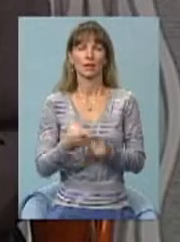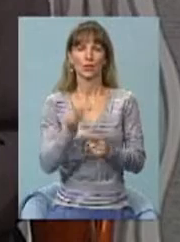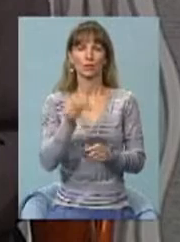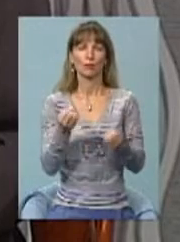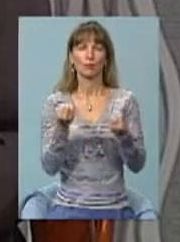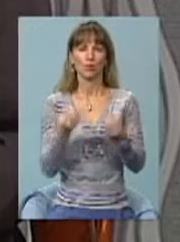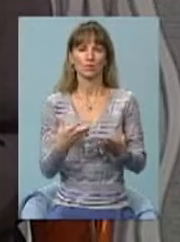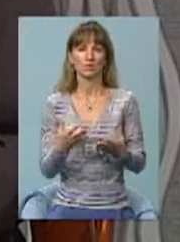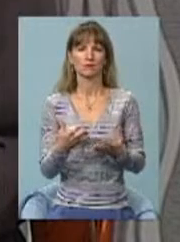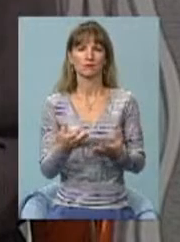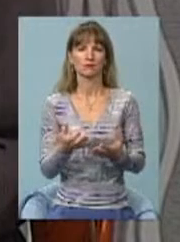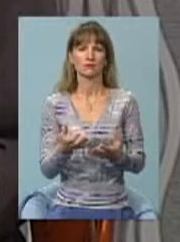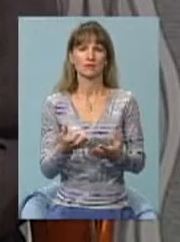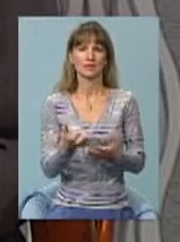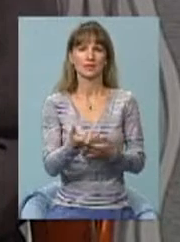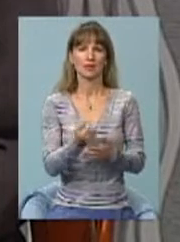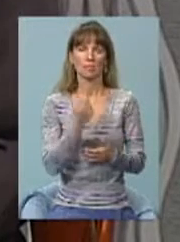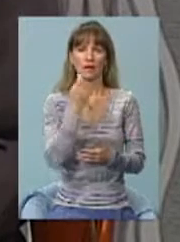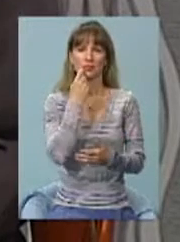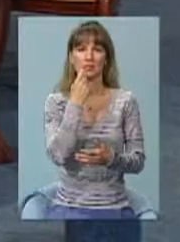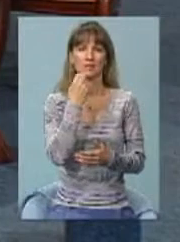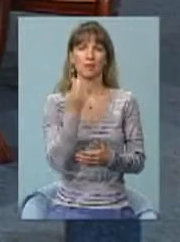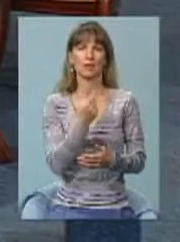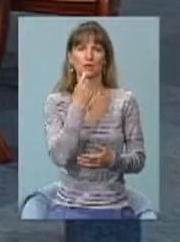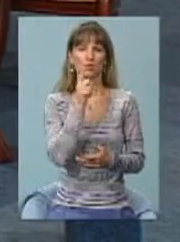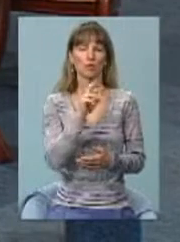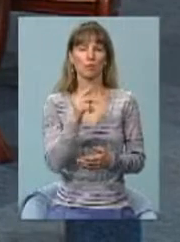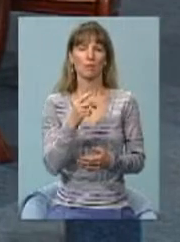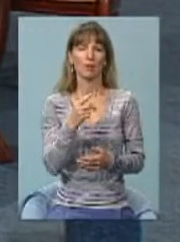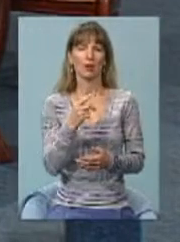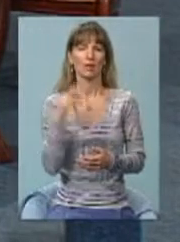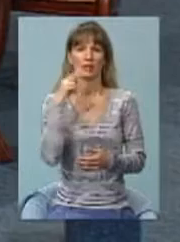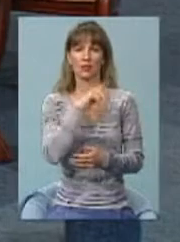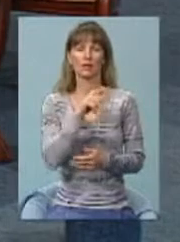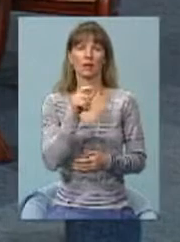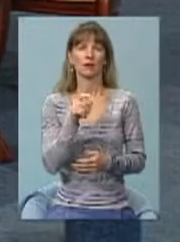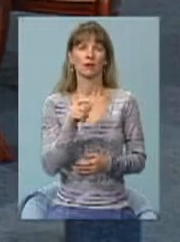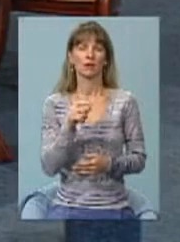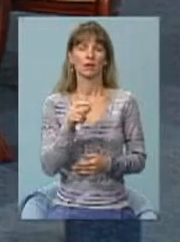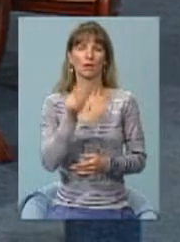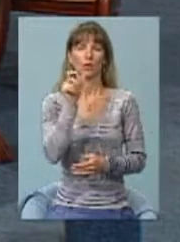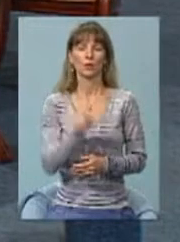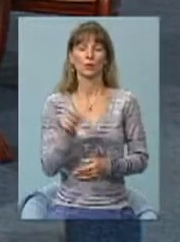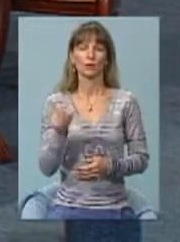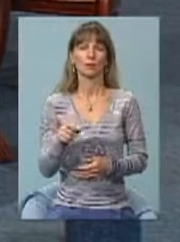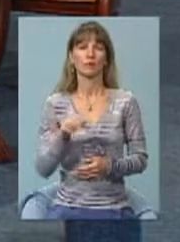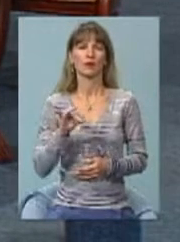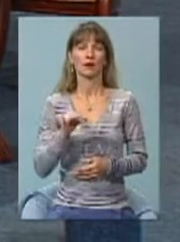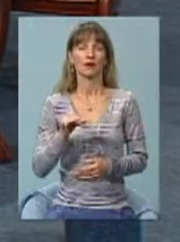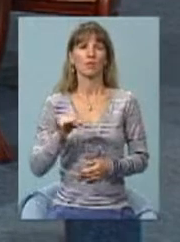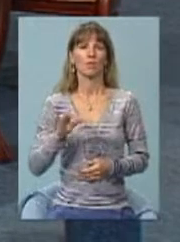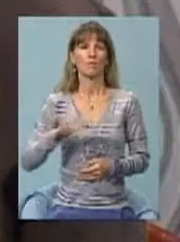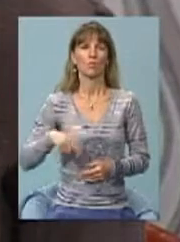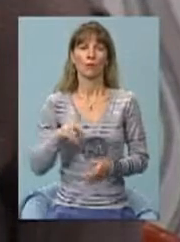просто виймають зміям зуби, аби вони не пускали отруту людям у шкіру. І тобто потім вже вони не становлять